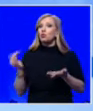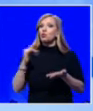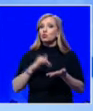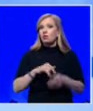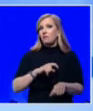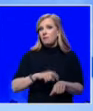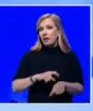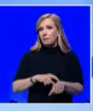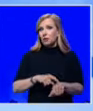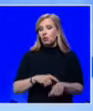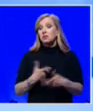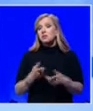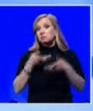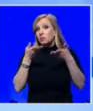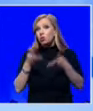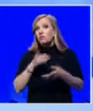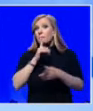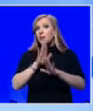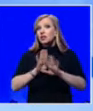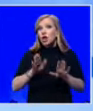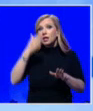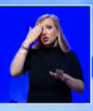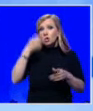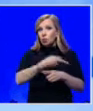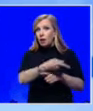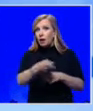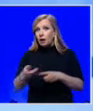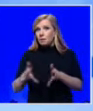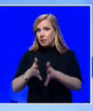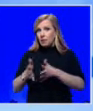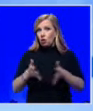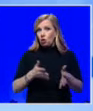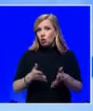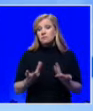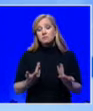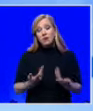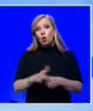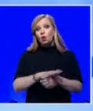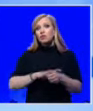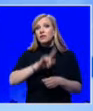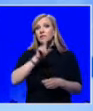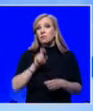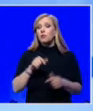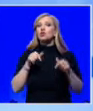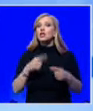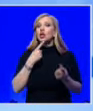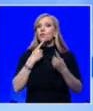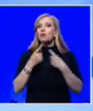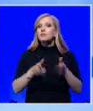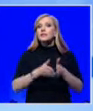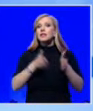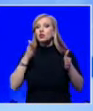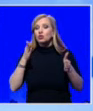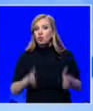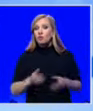времето. Дали и това мълчание е честно към избирателите, е основателен въпрос. Днес в предаването ще говорим за срокове,